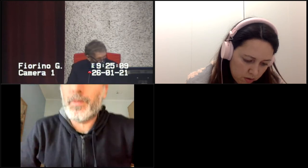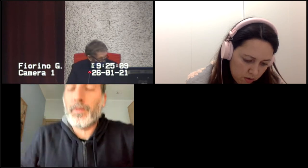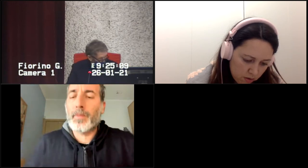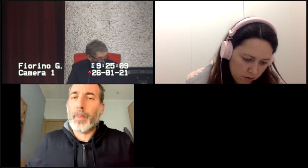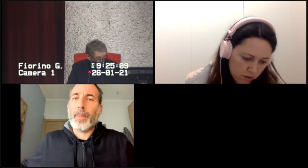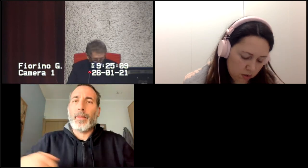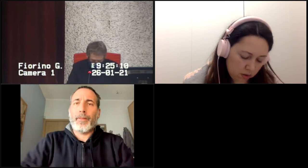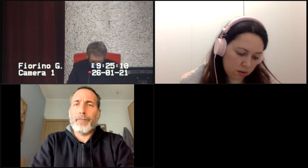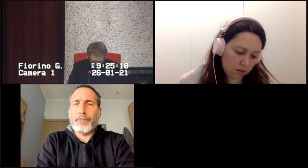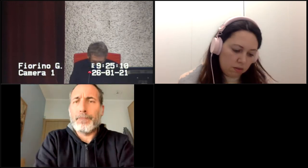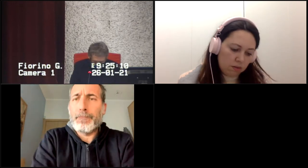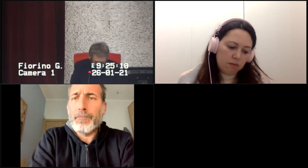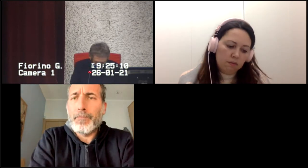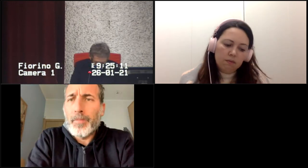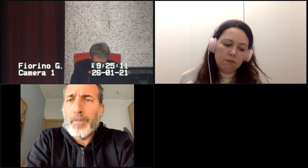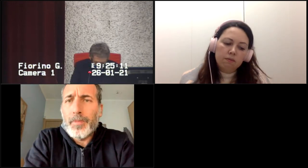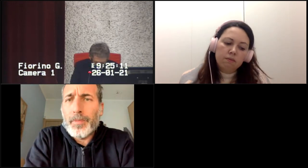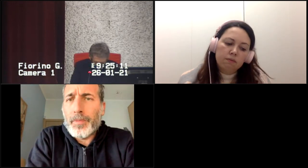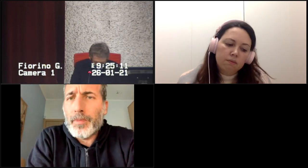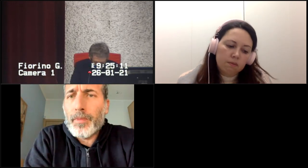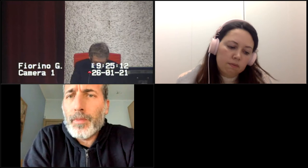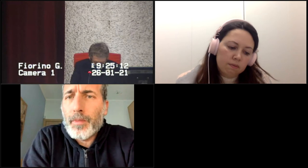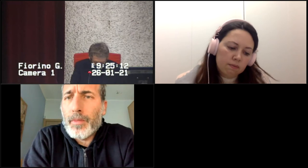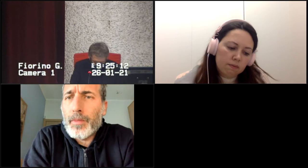4-4-2016. Do la parola all'assessore La Miranda.